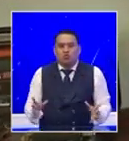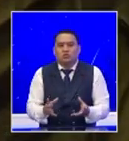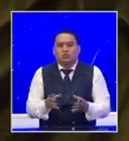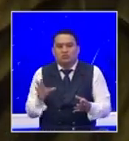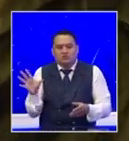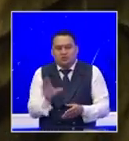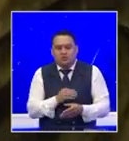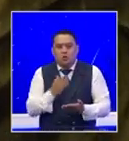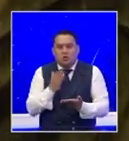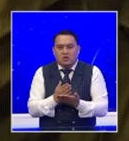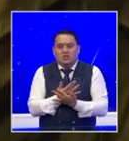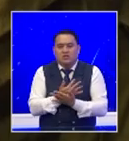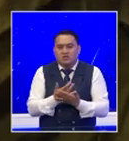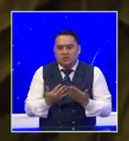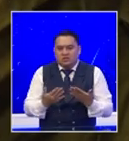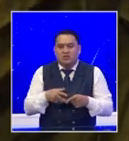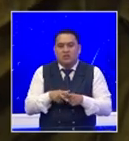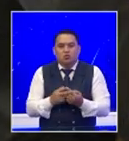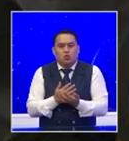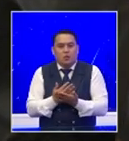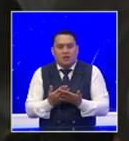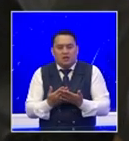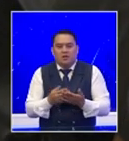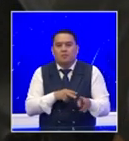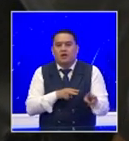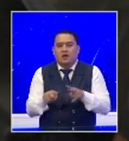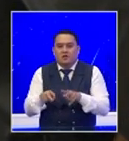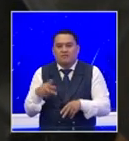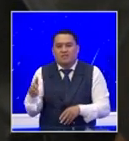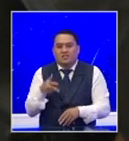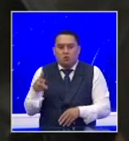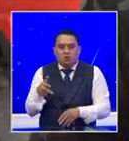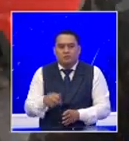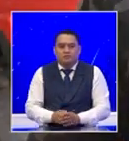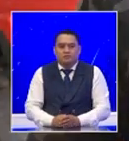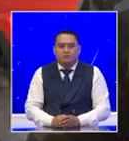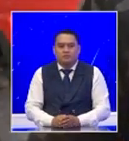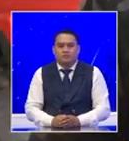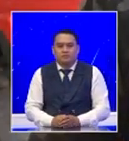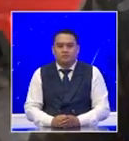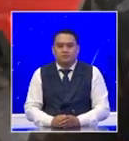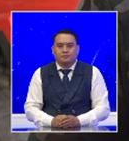инструмент, хлопушки и мотопомпы. А за территорией лесничества ведется видеонаблюдение.